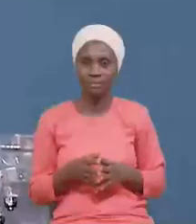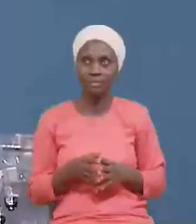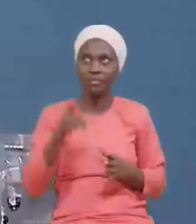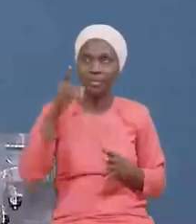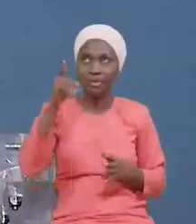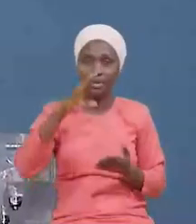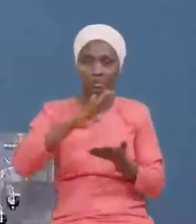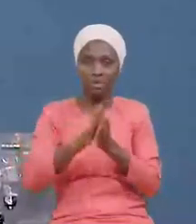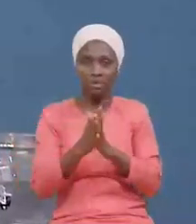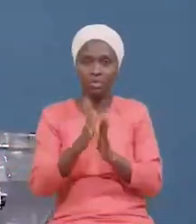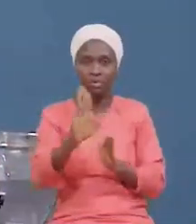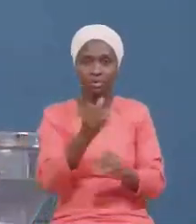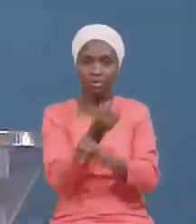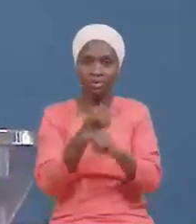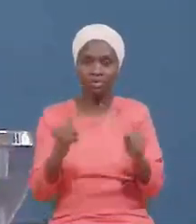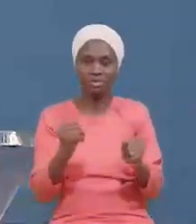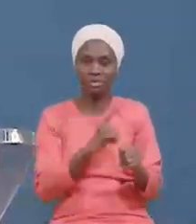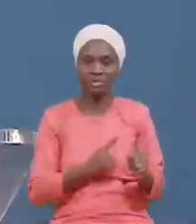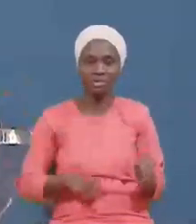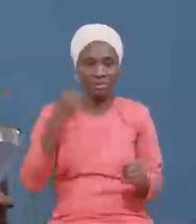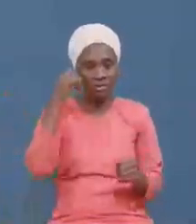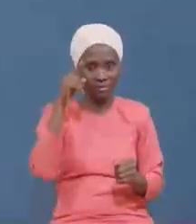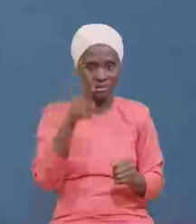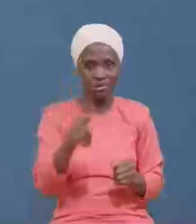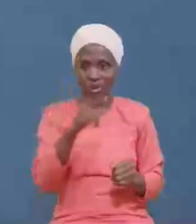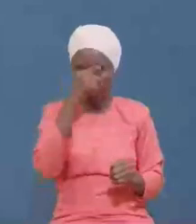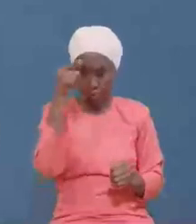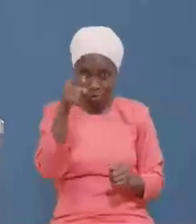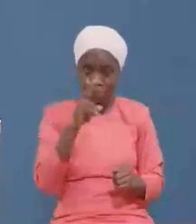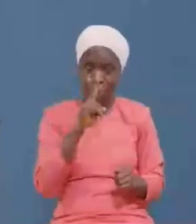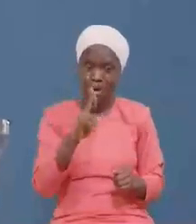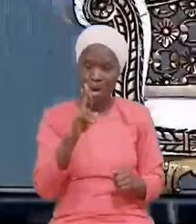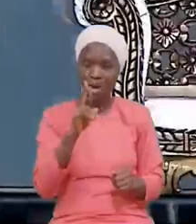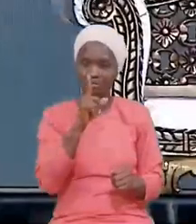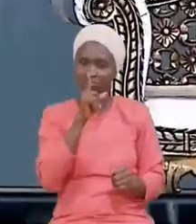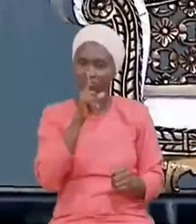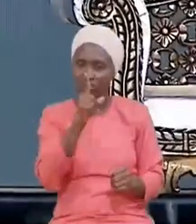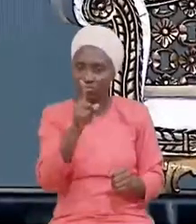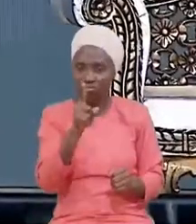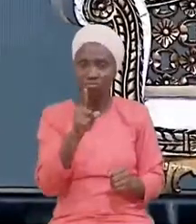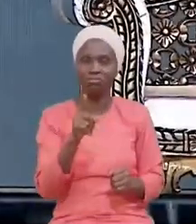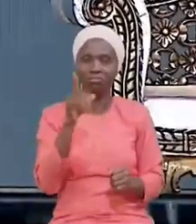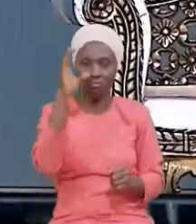Il devient le Sauveur qui vous sauve. Vous, en tant que chercheur sincère.